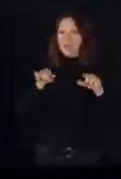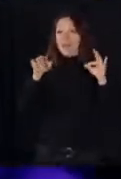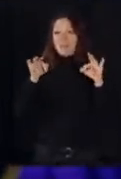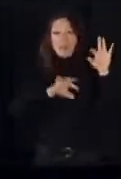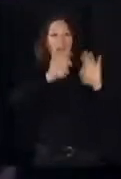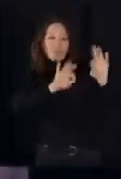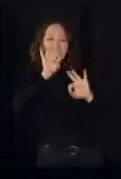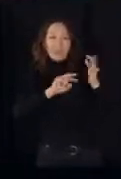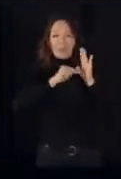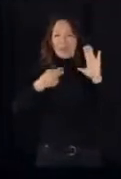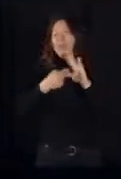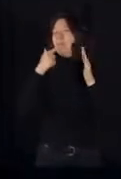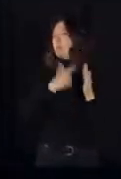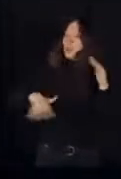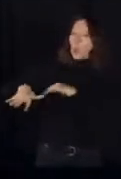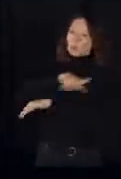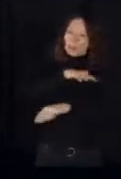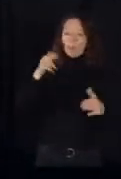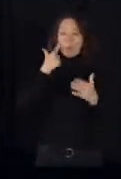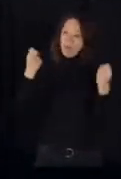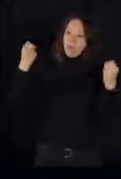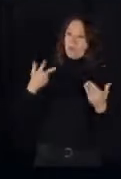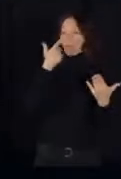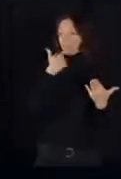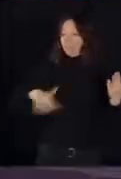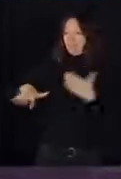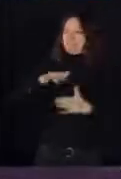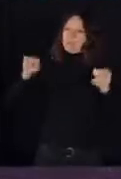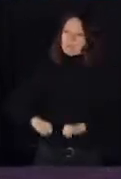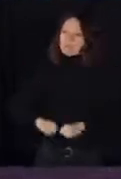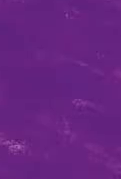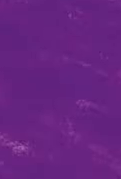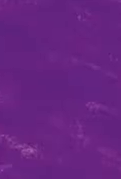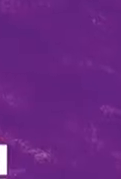technique. Merci à tous pour avoir rendu cet événement possible. Merci.